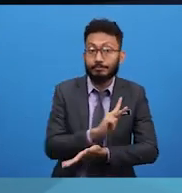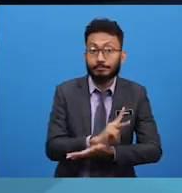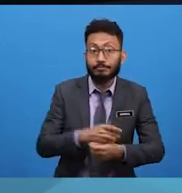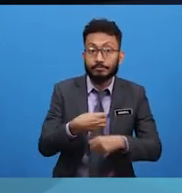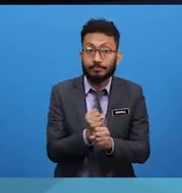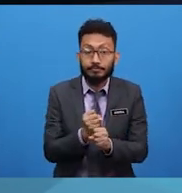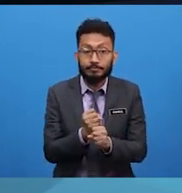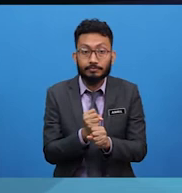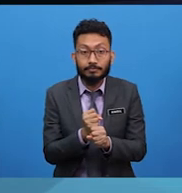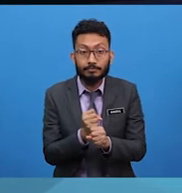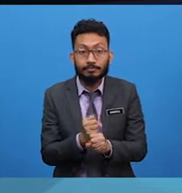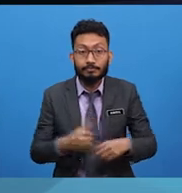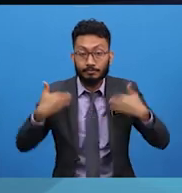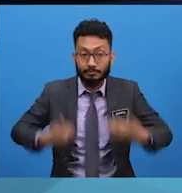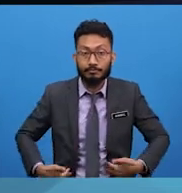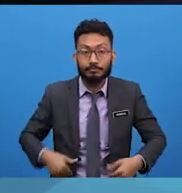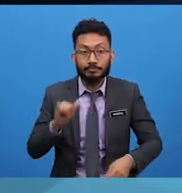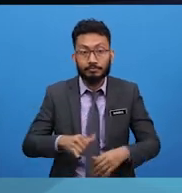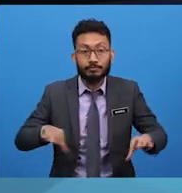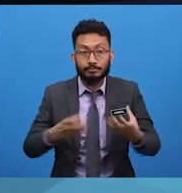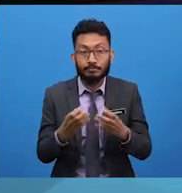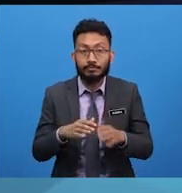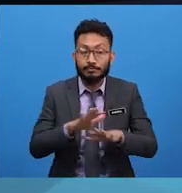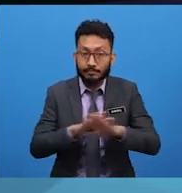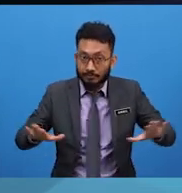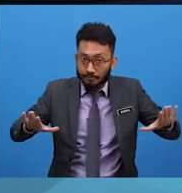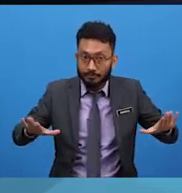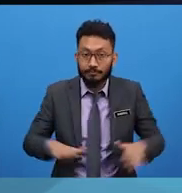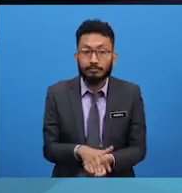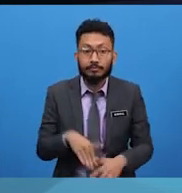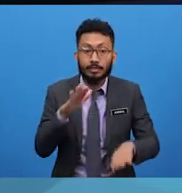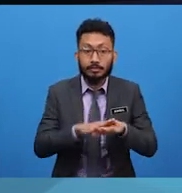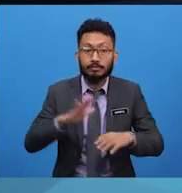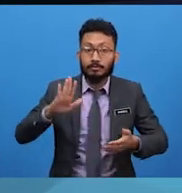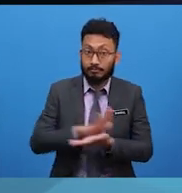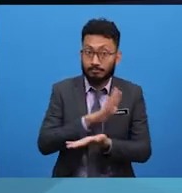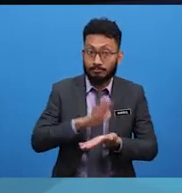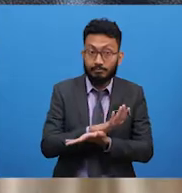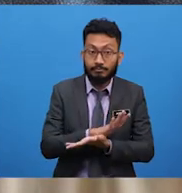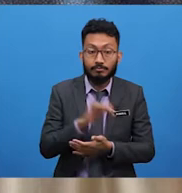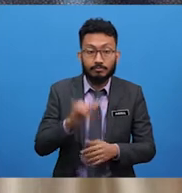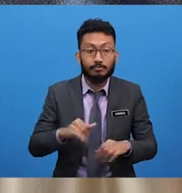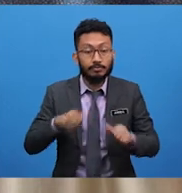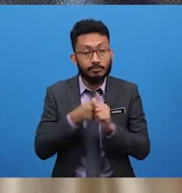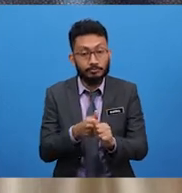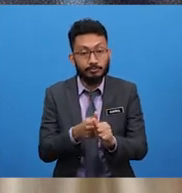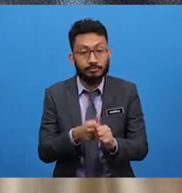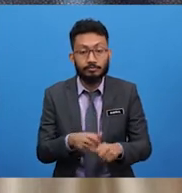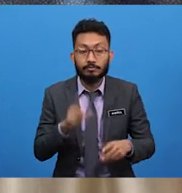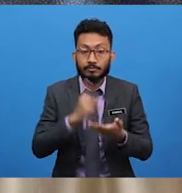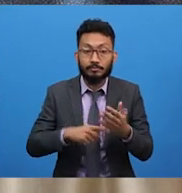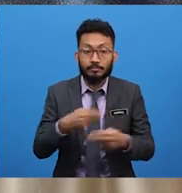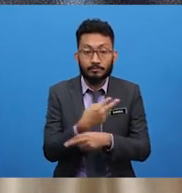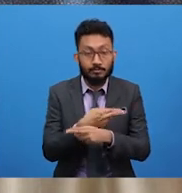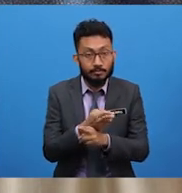yang dibuat rata pada kertas serta mengikut style yang direka. Seperti yang murid-murid